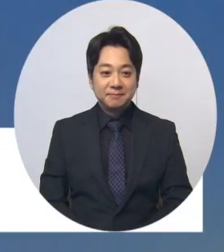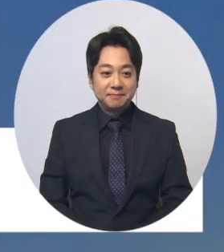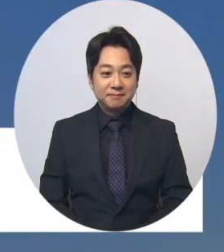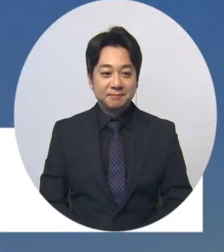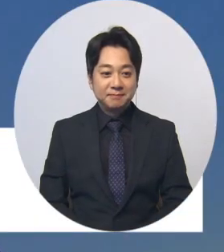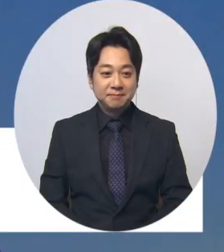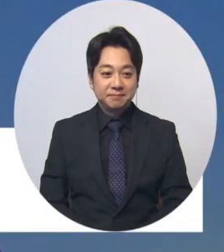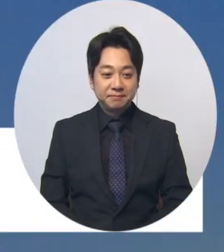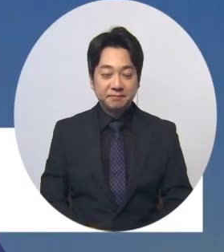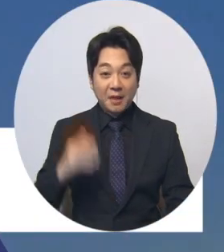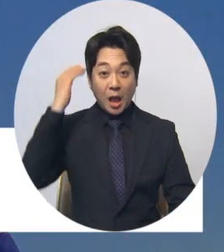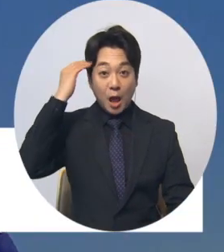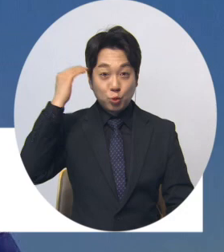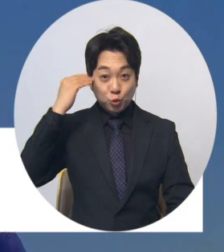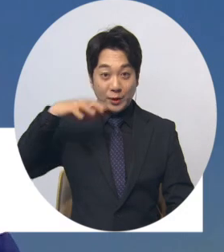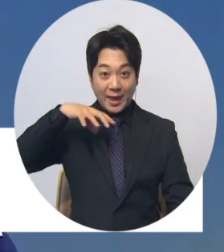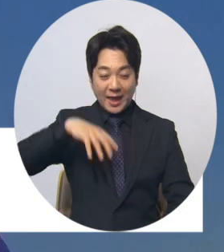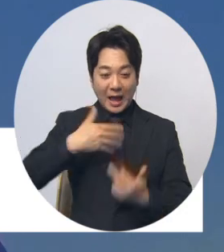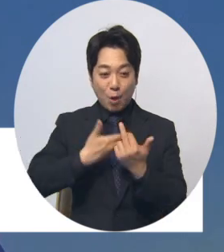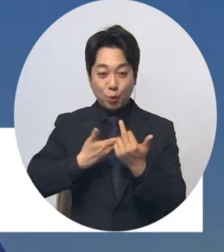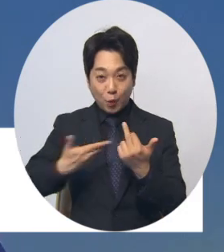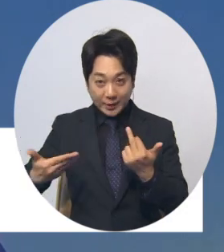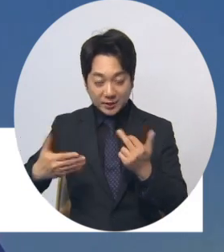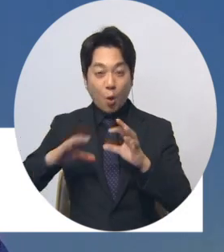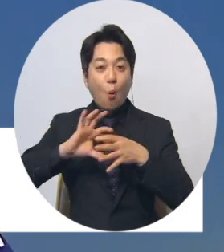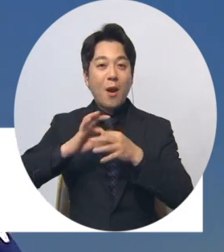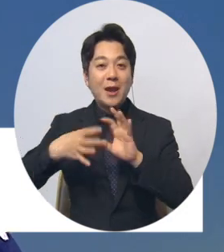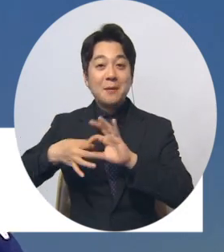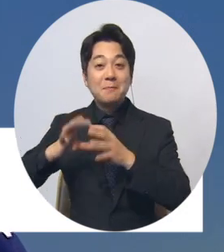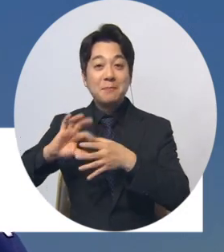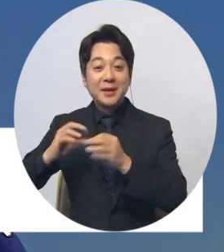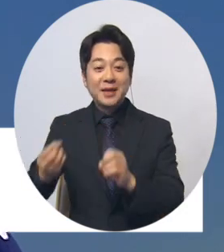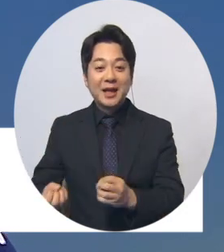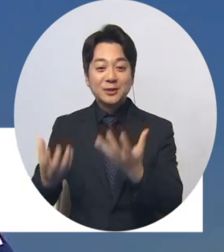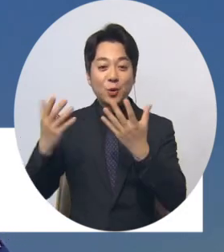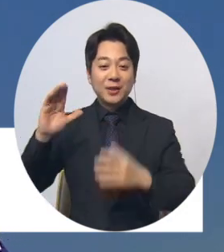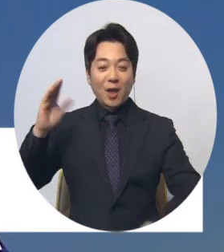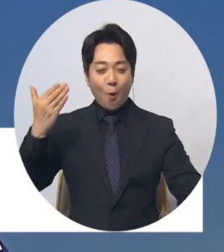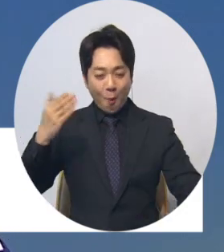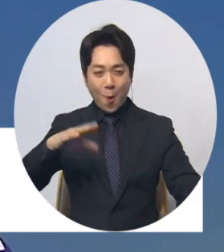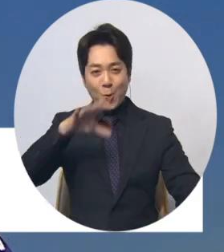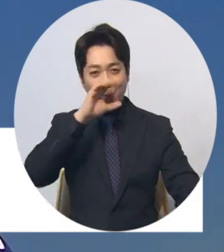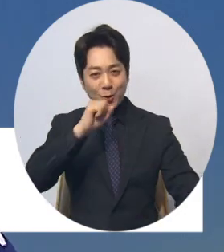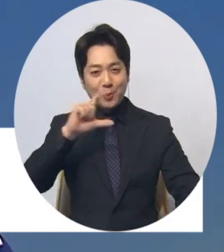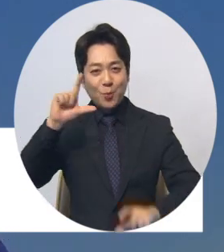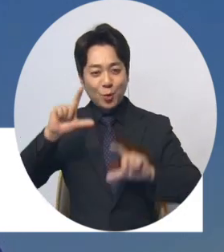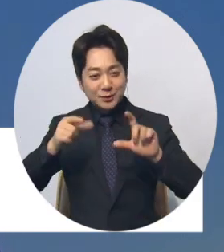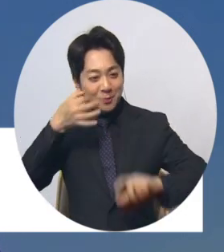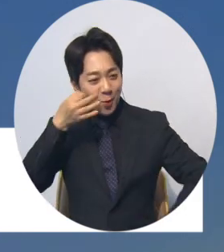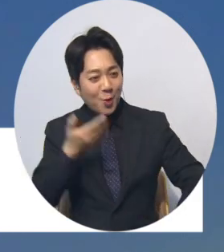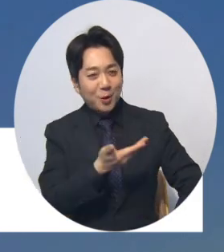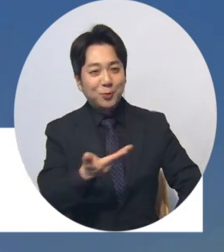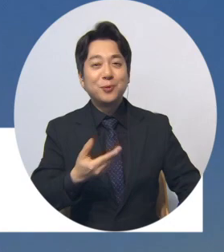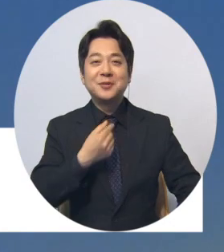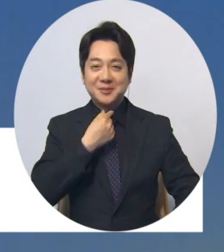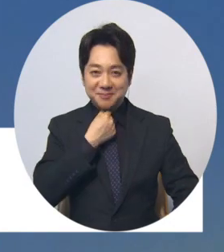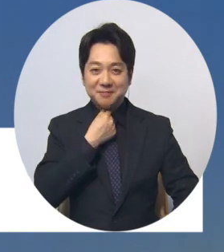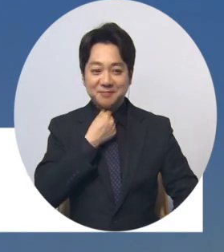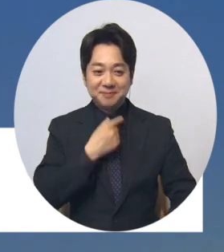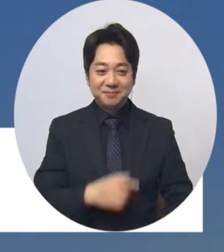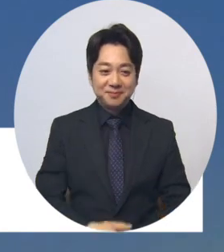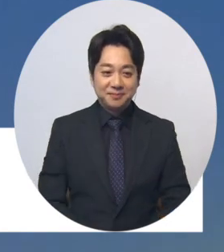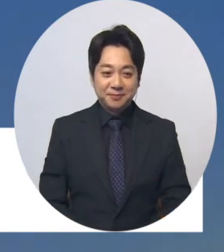우리나라에서 열리는 경기인 만큼 더 좋은 모습 보여드리고 싶고 꼭 제 인생 경기를 하고 싶어요.